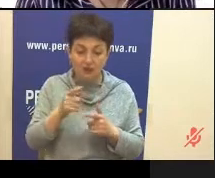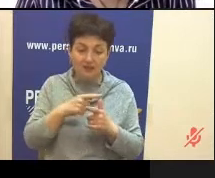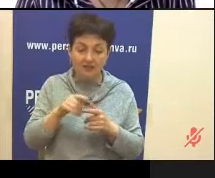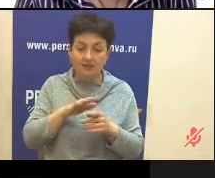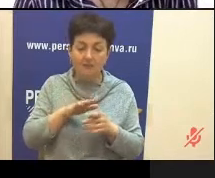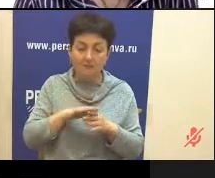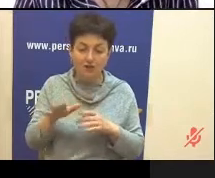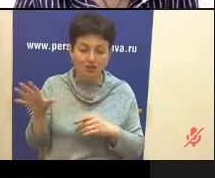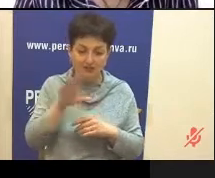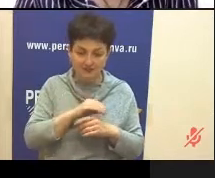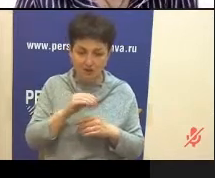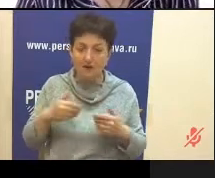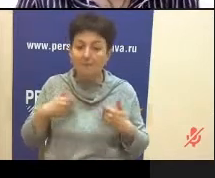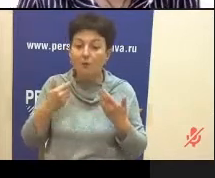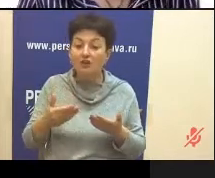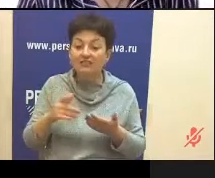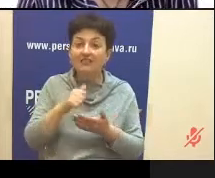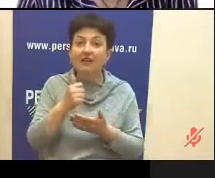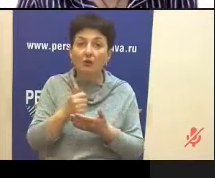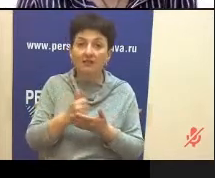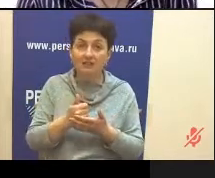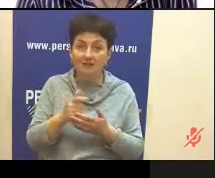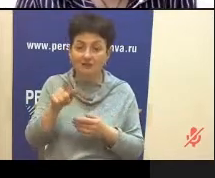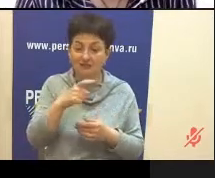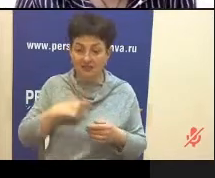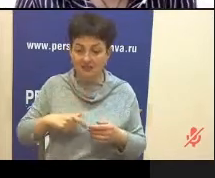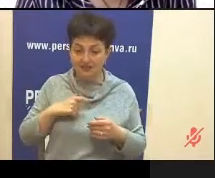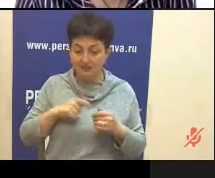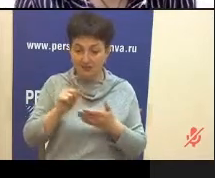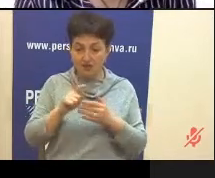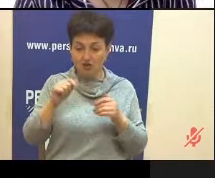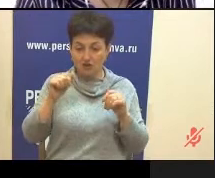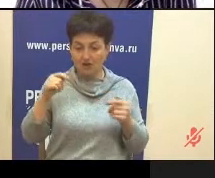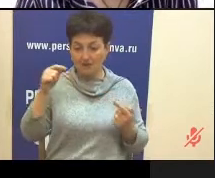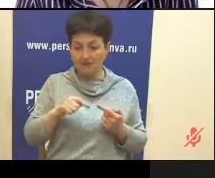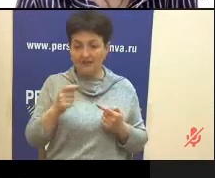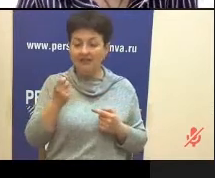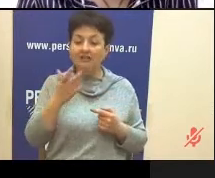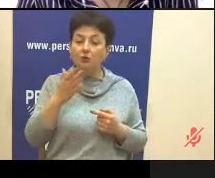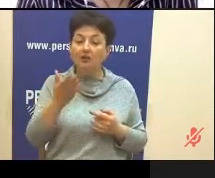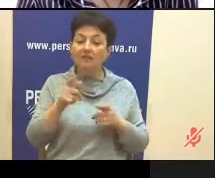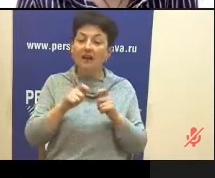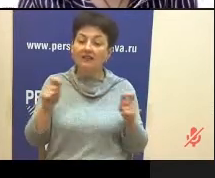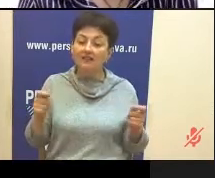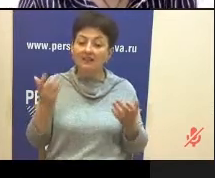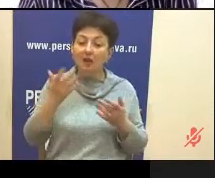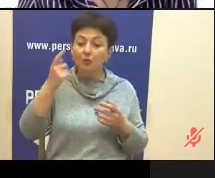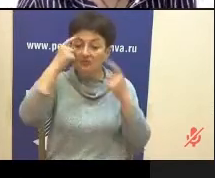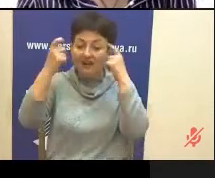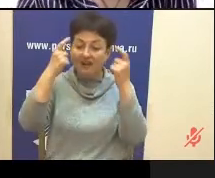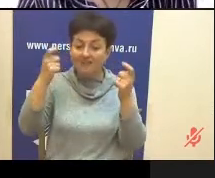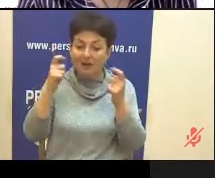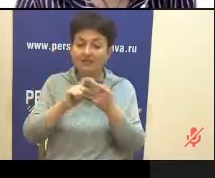почти все. То есть посыл мой основной в том, что вы для себя должны определить, насколько вы открыты